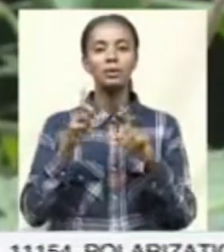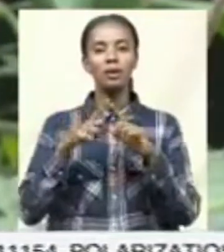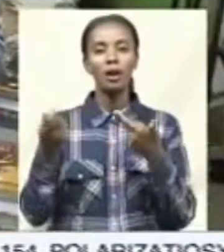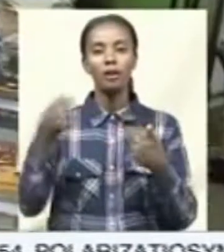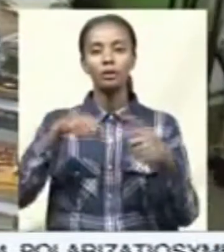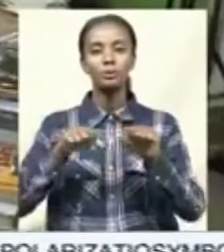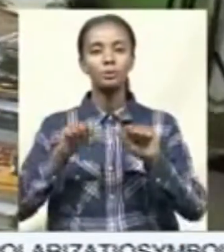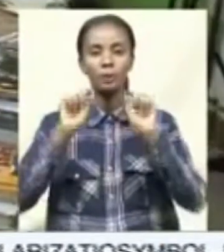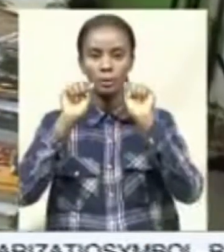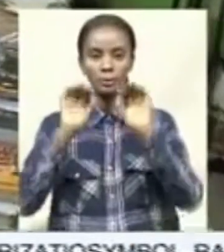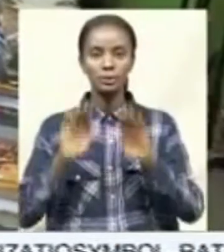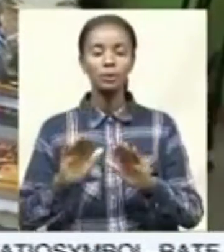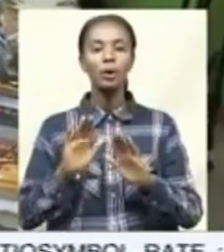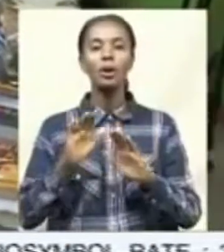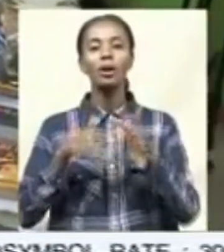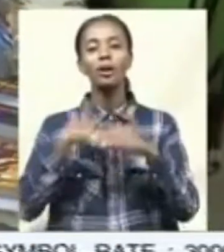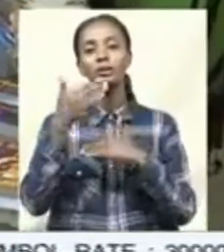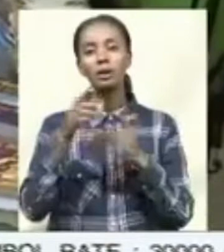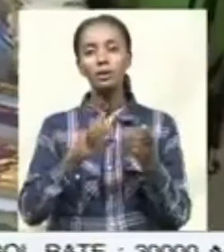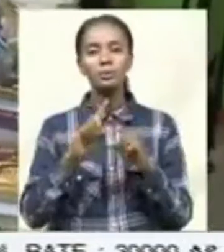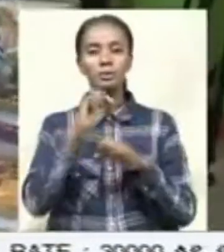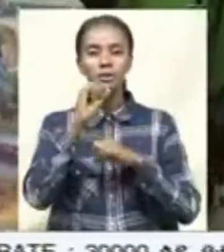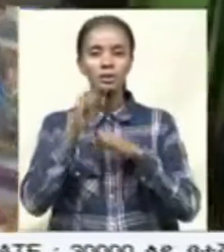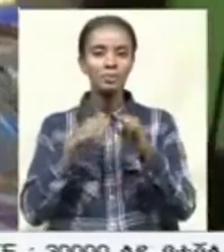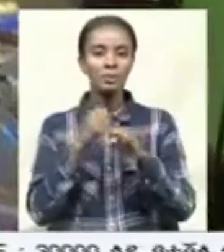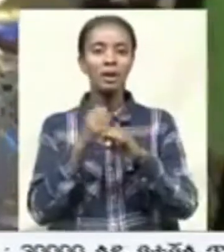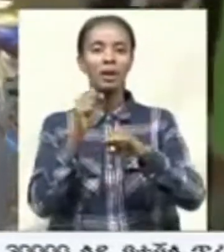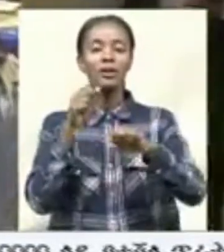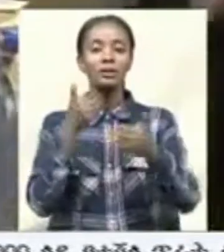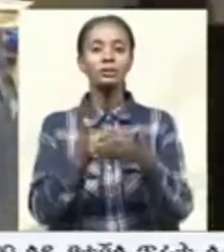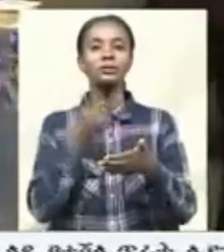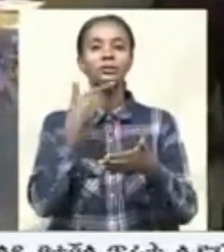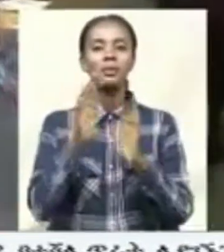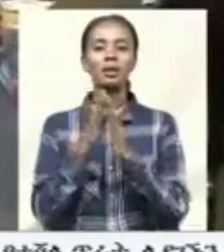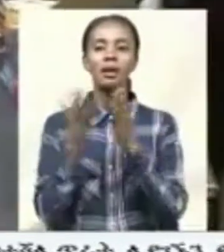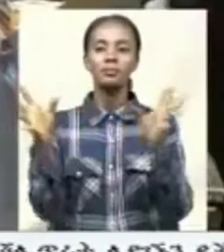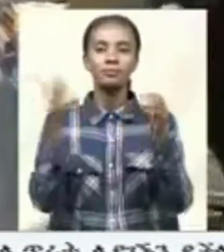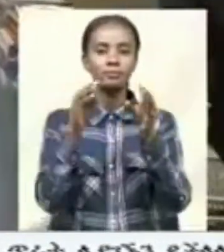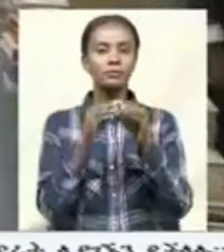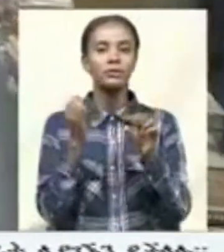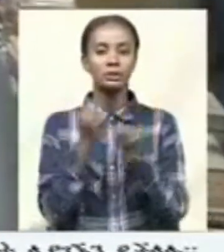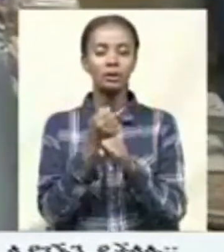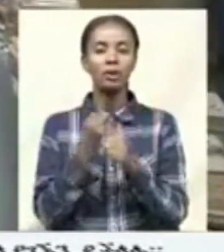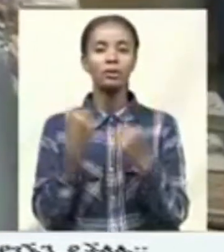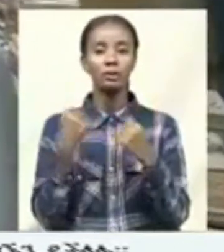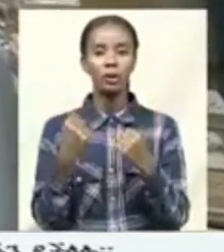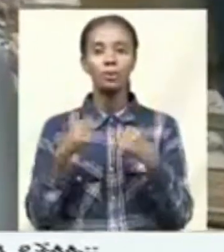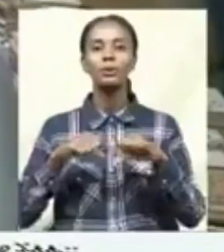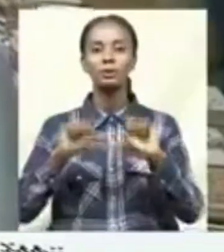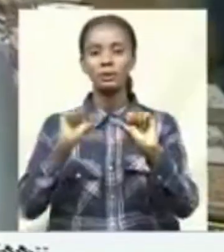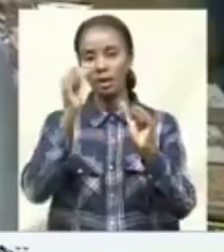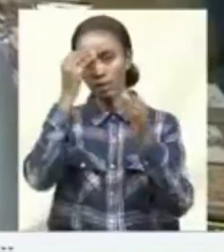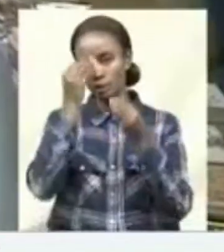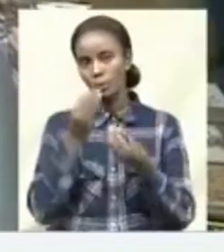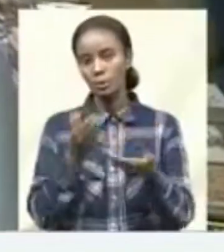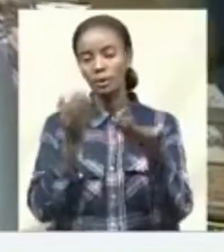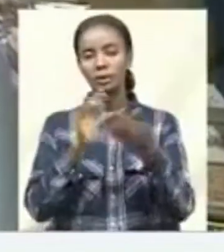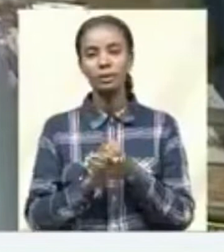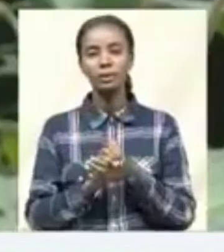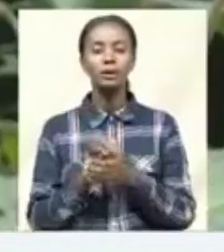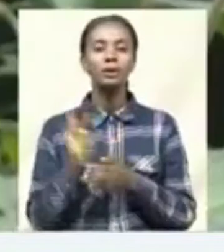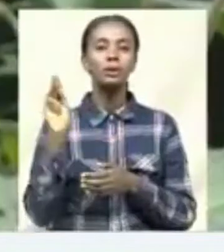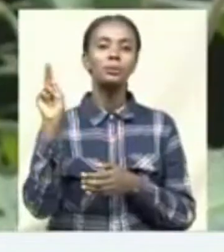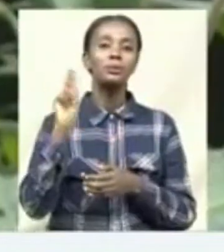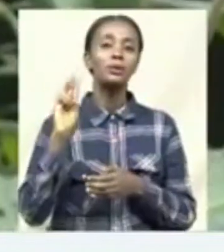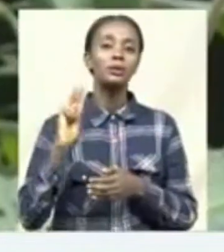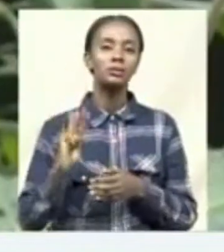አስተዋጽኦ አበርክተዋል። በቀጣይ ደግሞ በእድሜ ልክ በሚል ፕሮግራም መጻሕፍትን የማሰባሰቡ ስራ ተጠናክሮ እንደሚቀጥልም አስታውቋል። ፕሬስ አንጋፋ